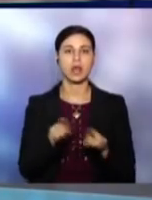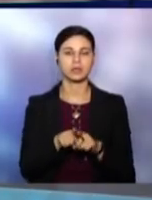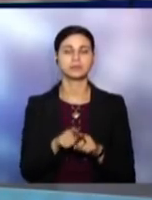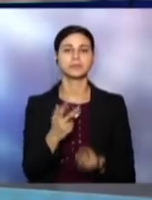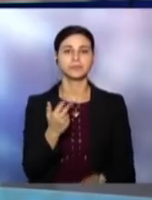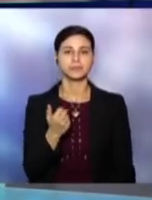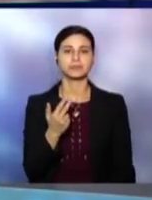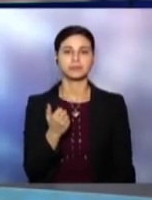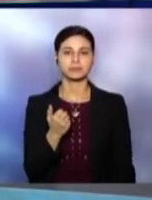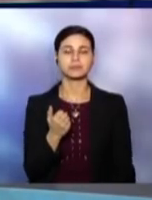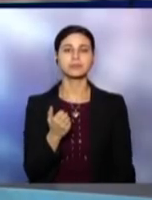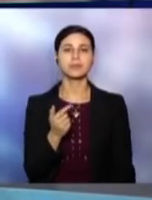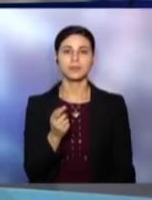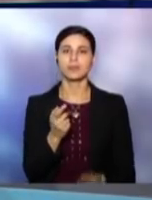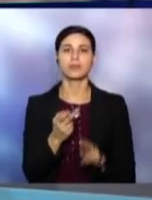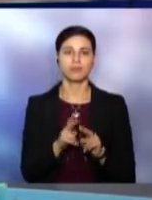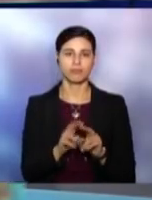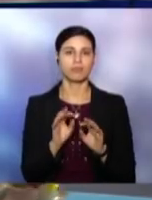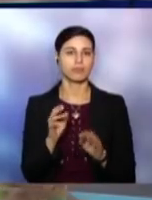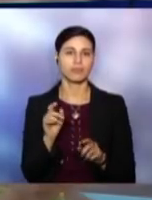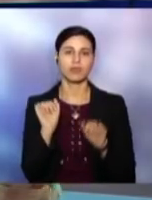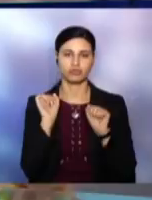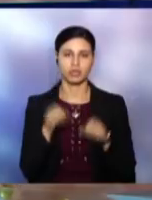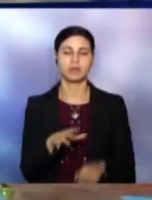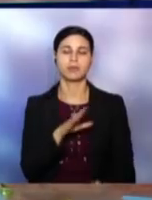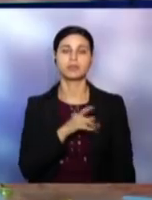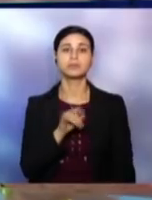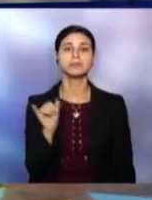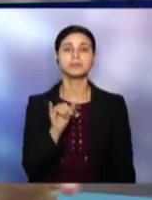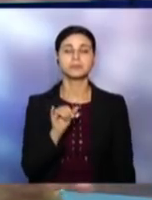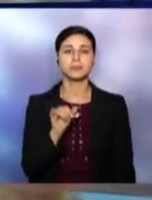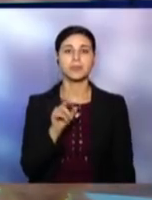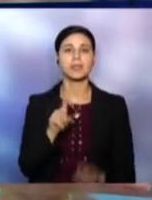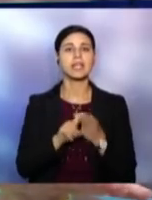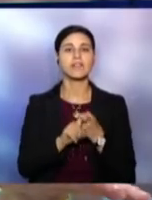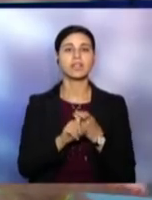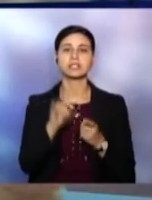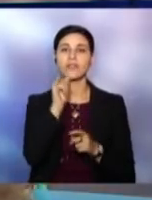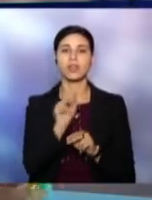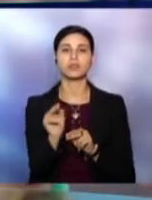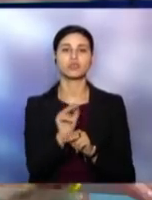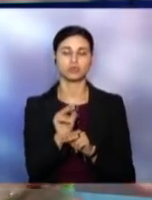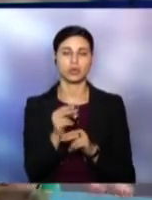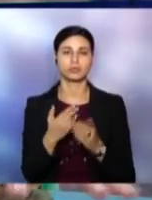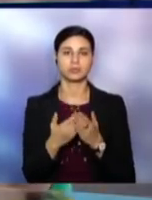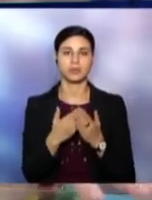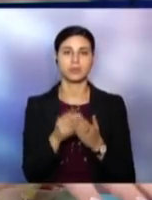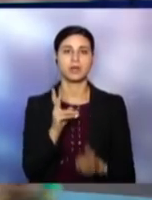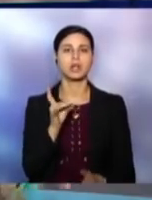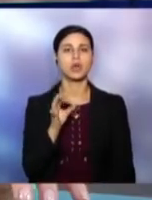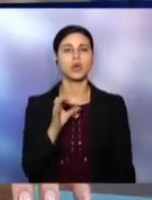უნდა, მე მიმაჩნია რომ არის წარმოუდგენელი, ხა იქ სადაც რეზისტენტობა ეს სხვა საკითხია, იმიტომ რომ აი